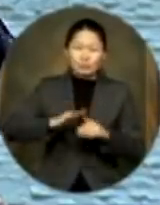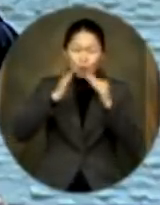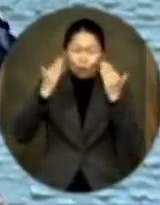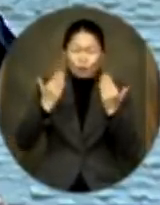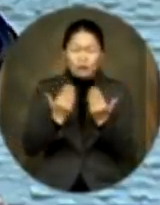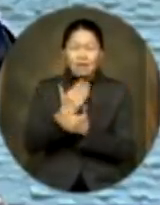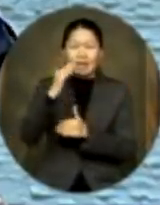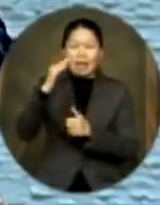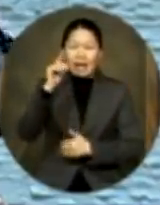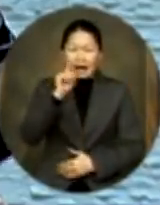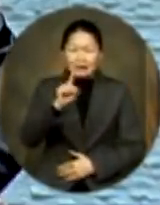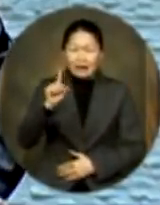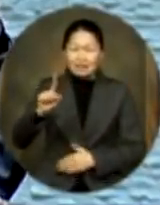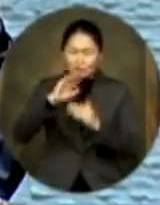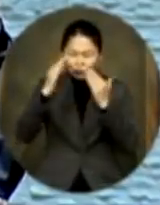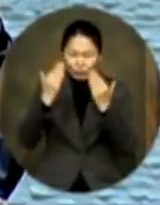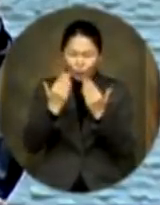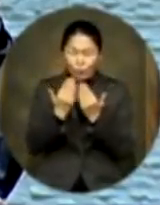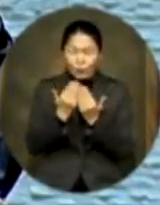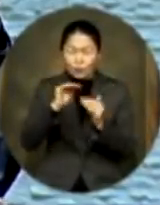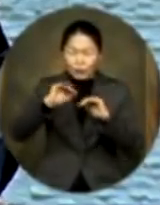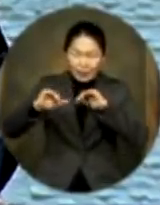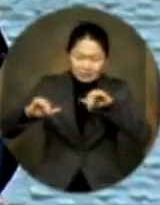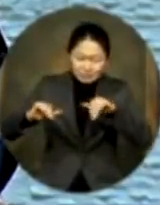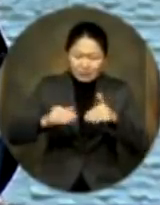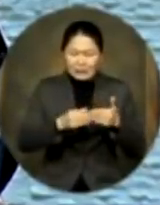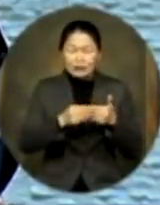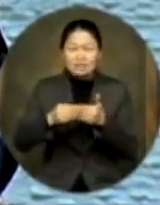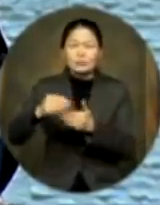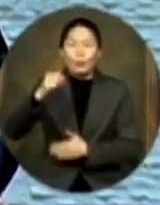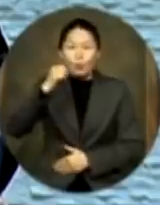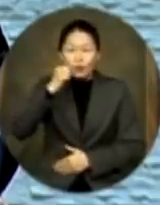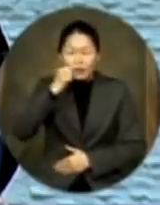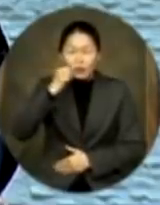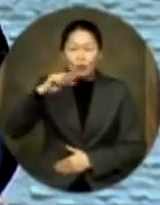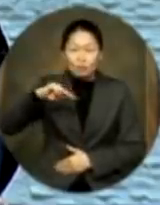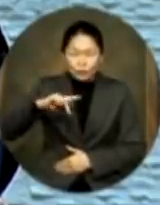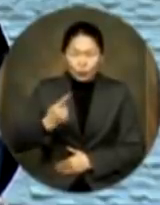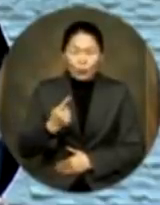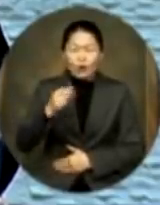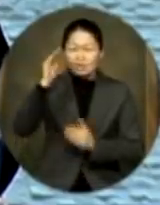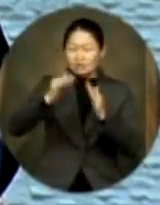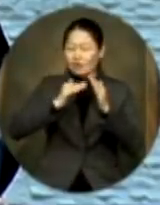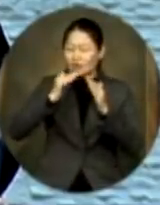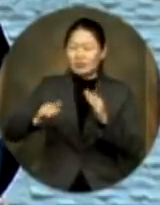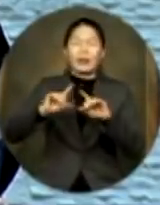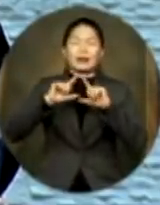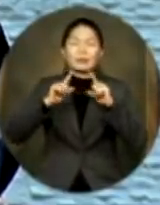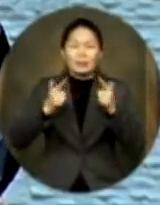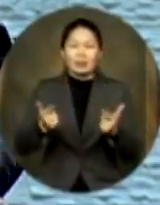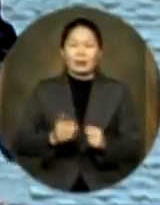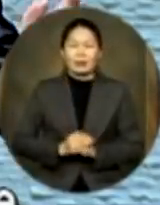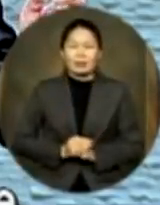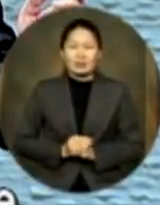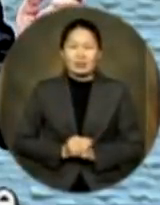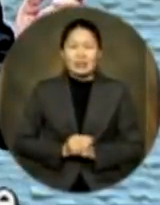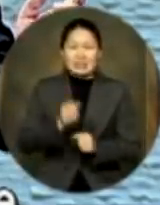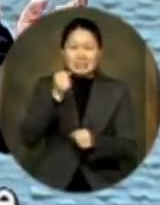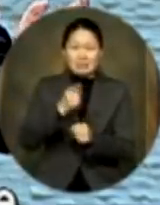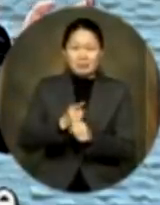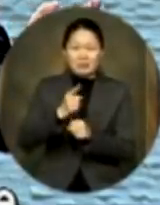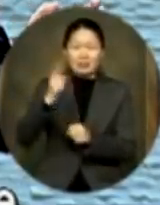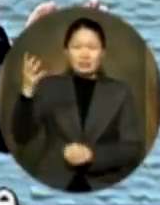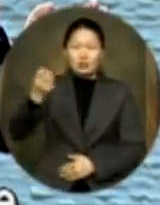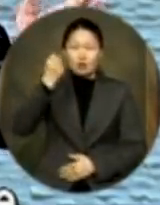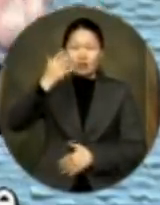하나하나 다 간섭 하시고 인도 하시지 못하시는 것도 절대 아닙니다 이미 성령